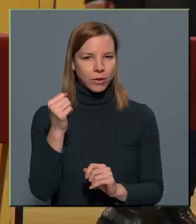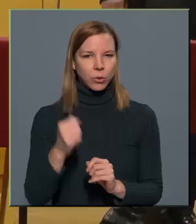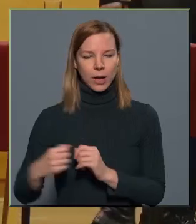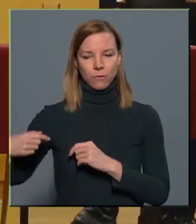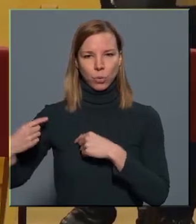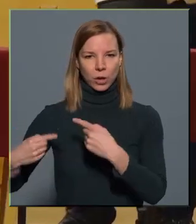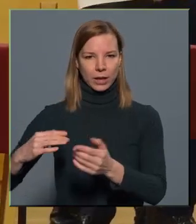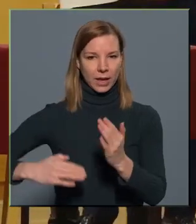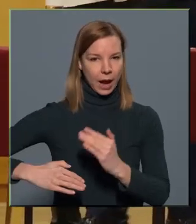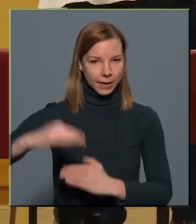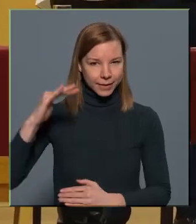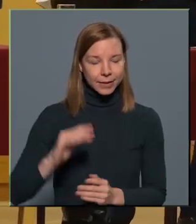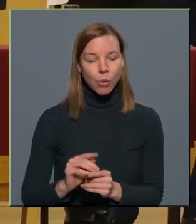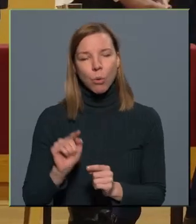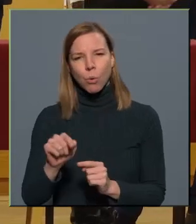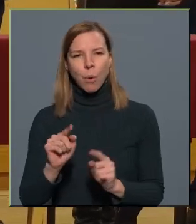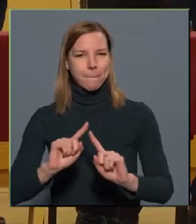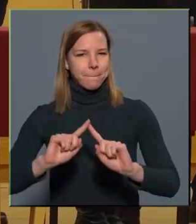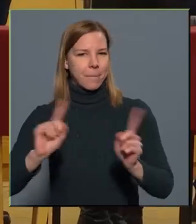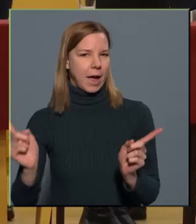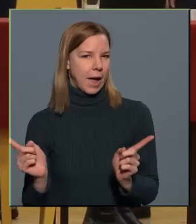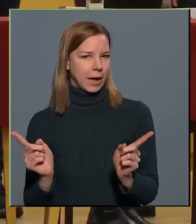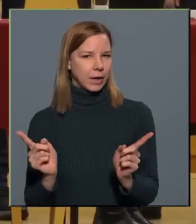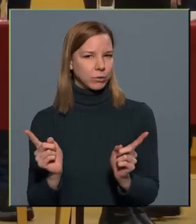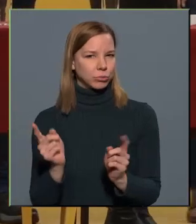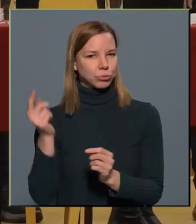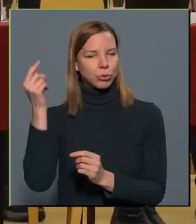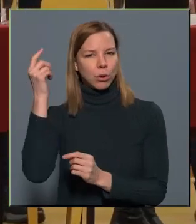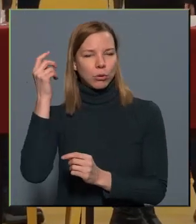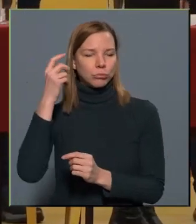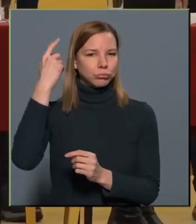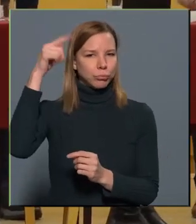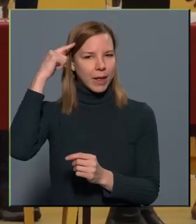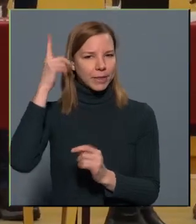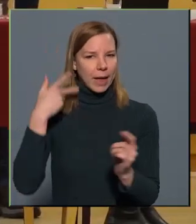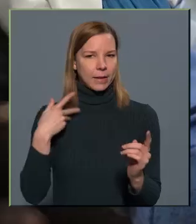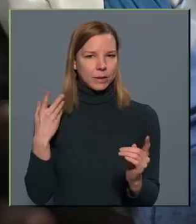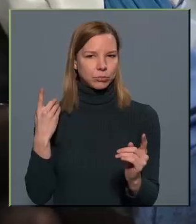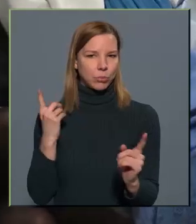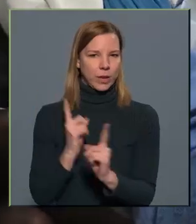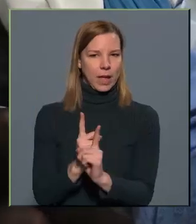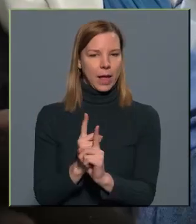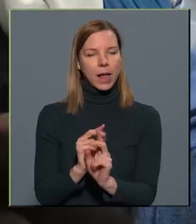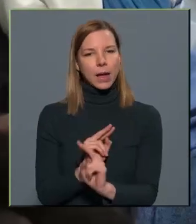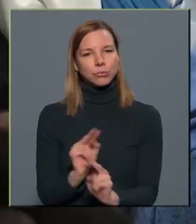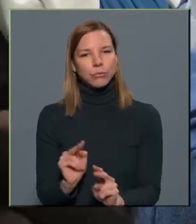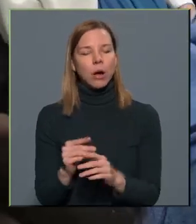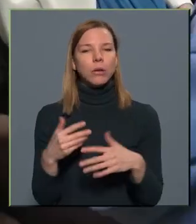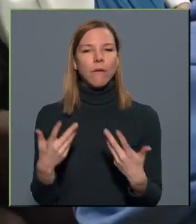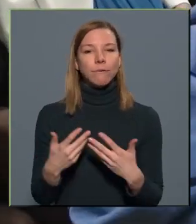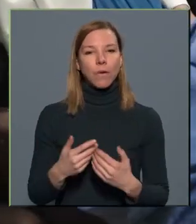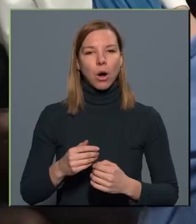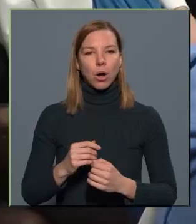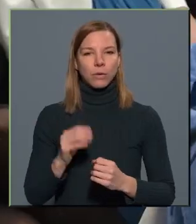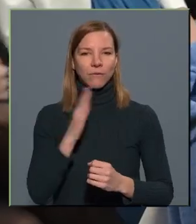nemzedék esetleg más mentális hozzáállással rendelkezik, vagy akár fizikálisan